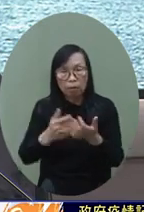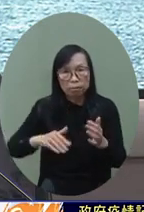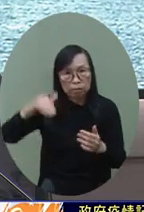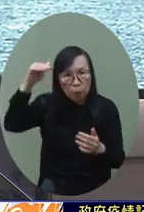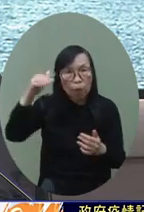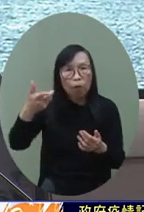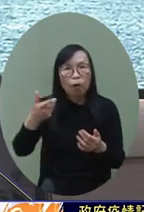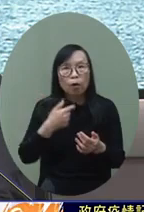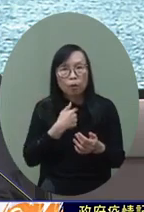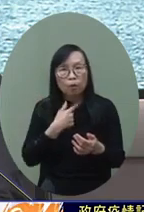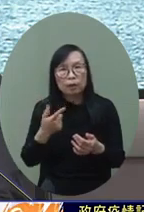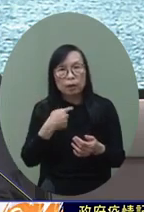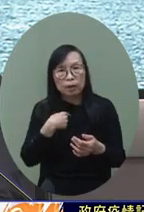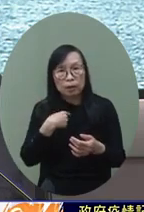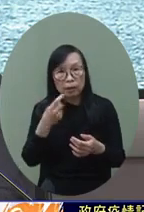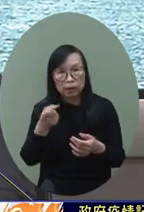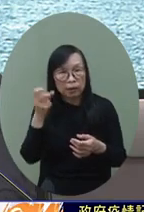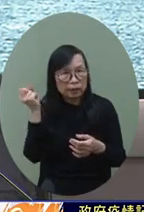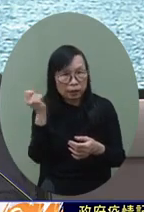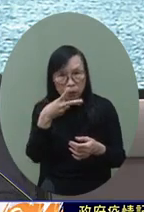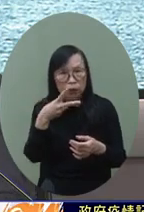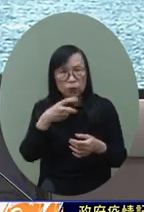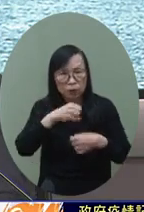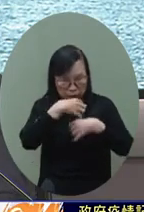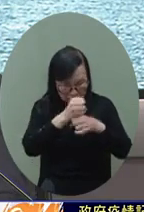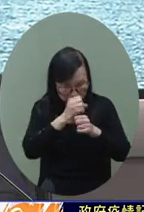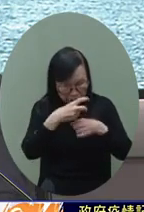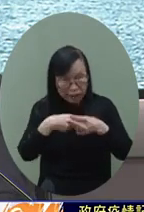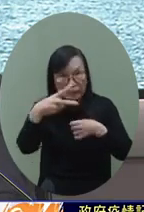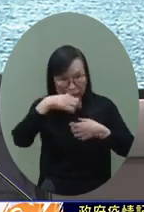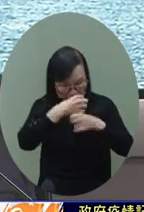嚟，所以覺得係有個需要咧，再做多一次呢、这個檢測嘅。